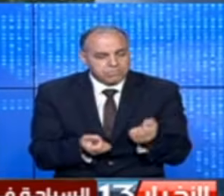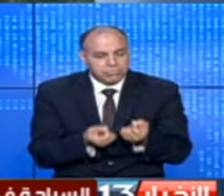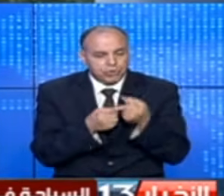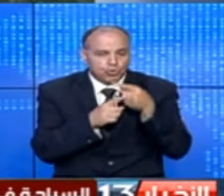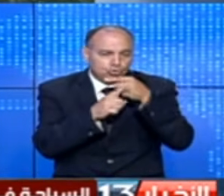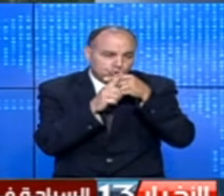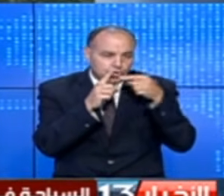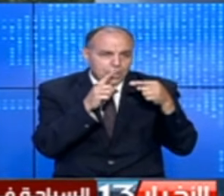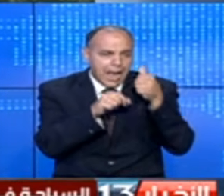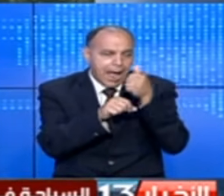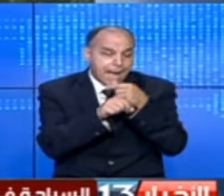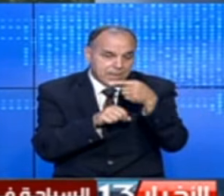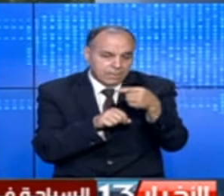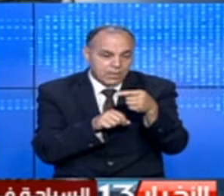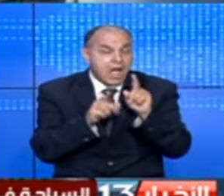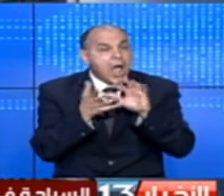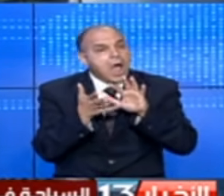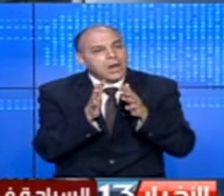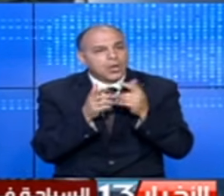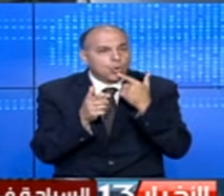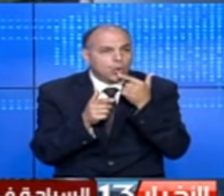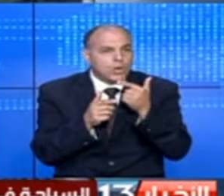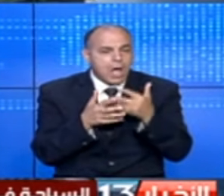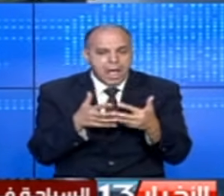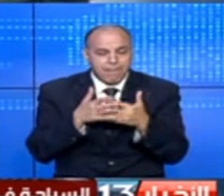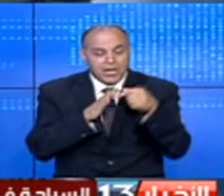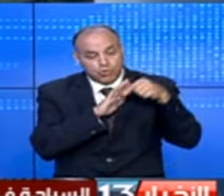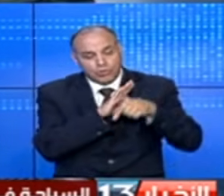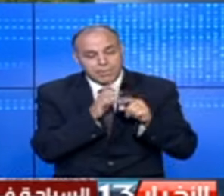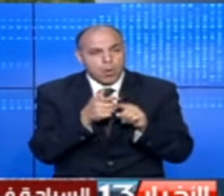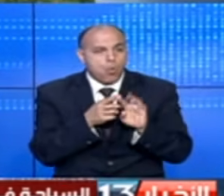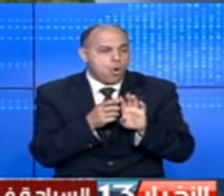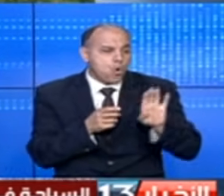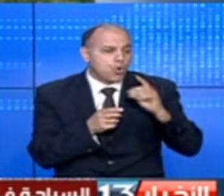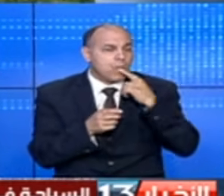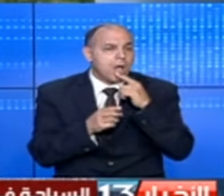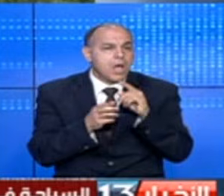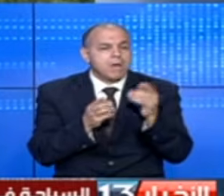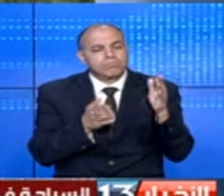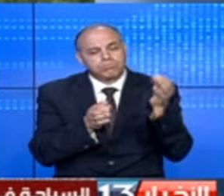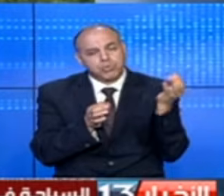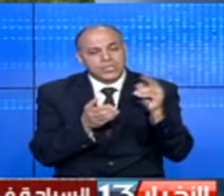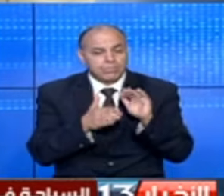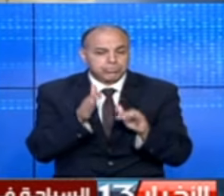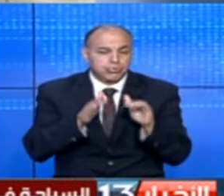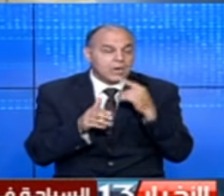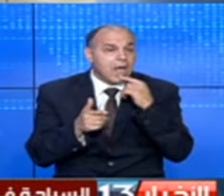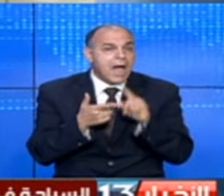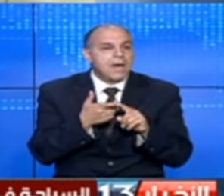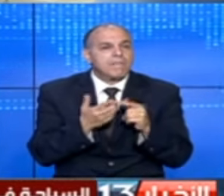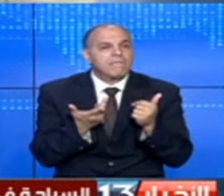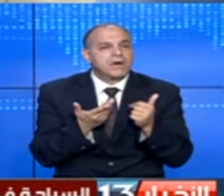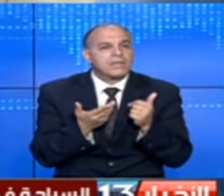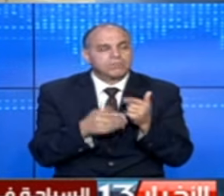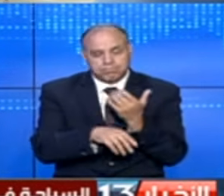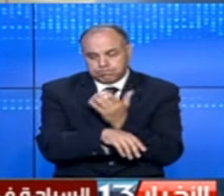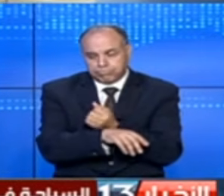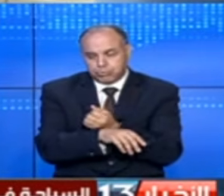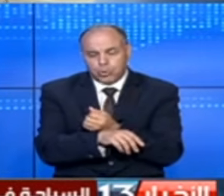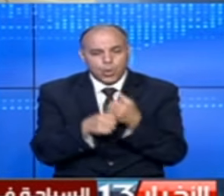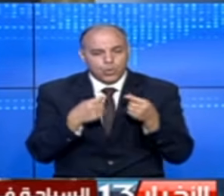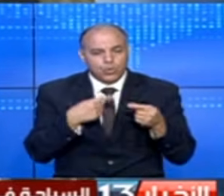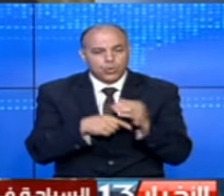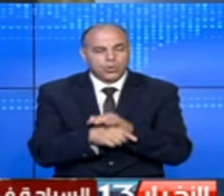النصف الثاني من العام على الأقل في أمريكا الشمالية وأوروبا بدرجة معينة، وذلك بفضل التطعيمات ضد